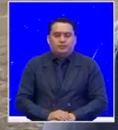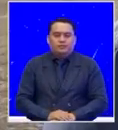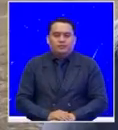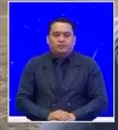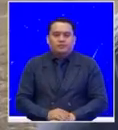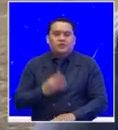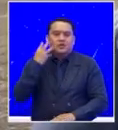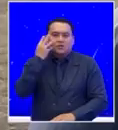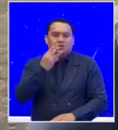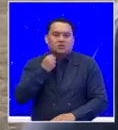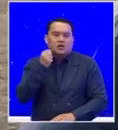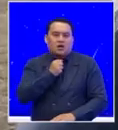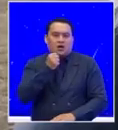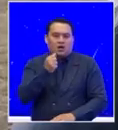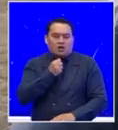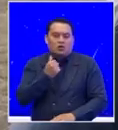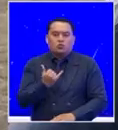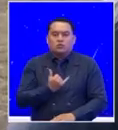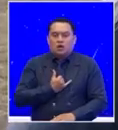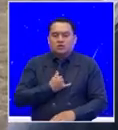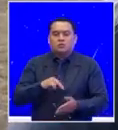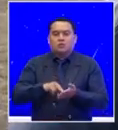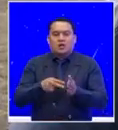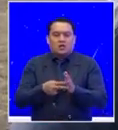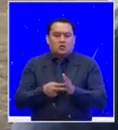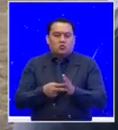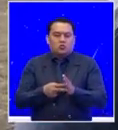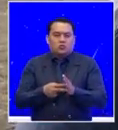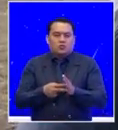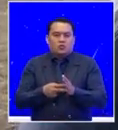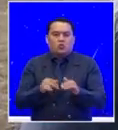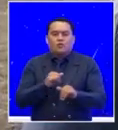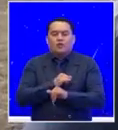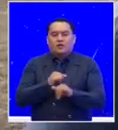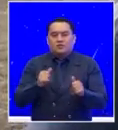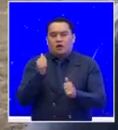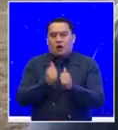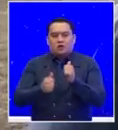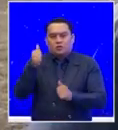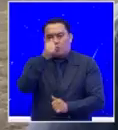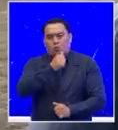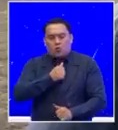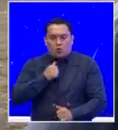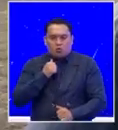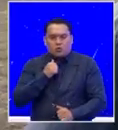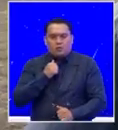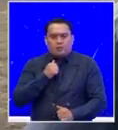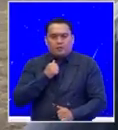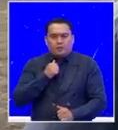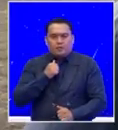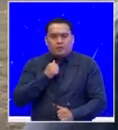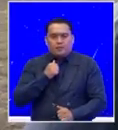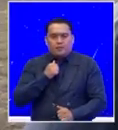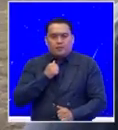приоритетной культурой нашего региона. И в связи с этим мы с каждым годом увеличиваем